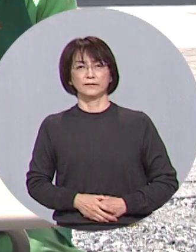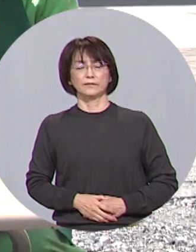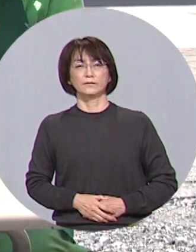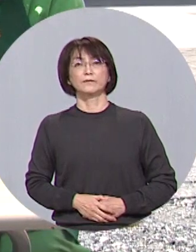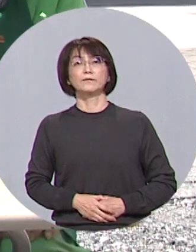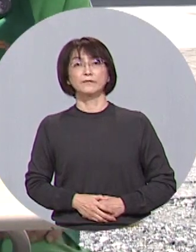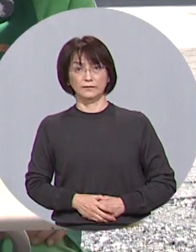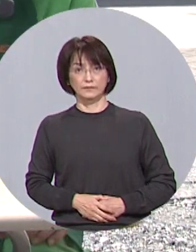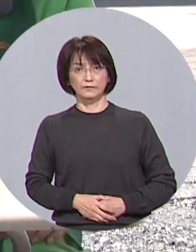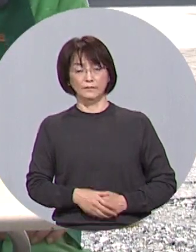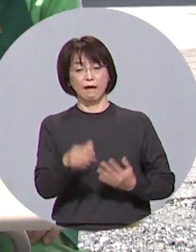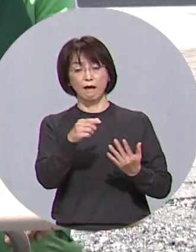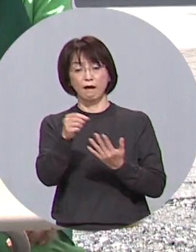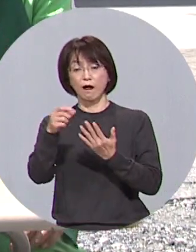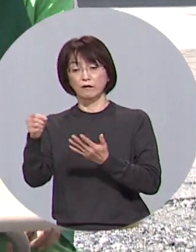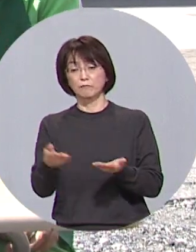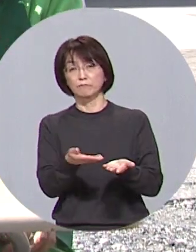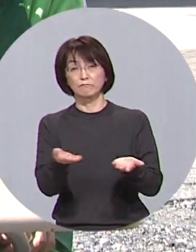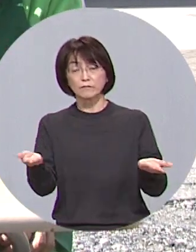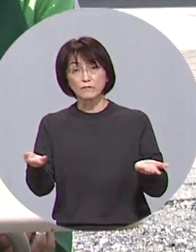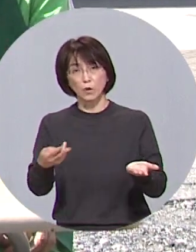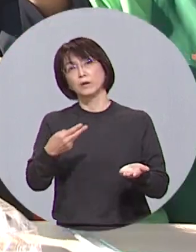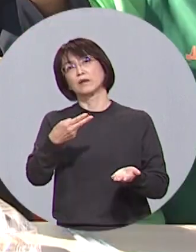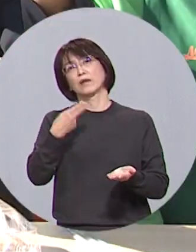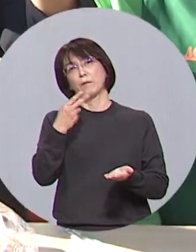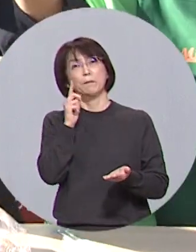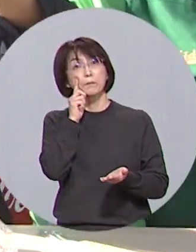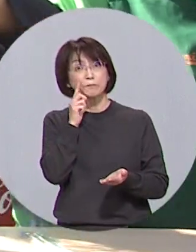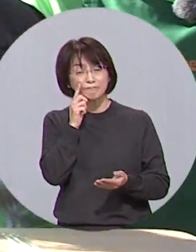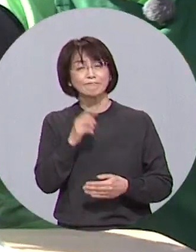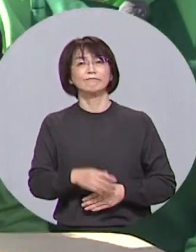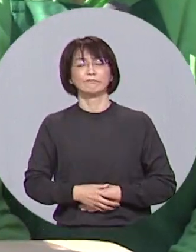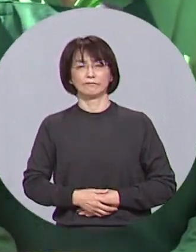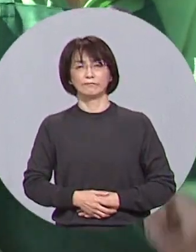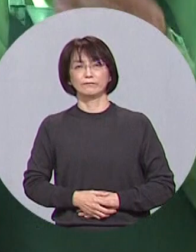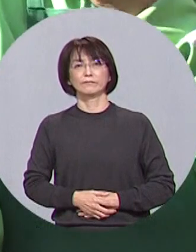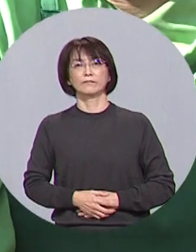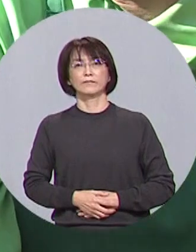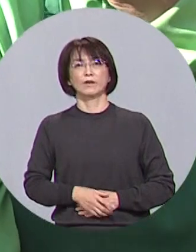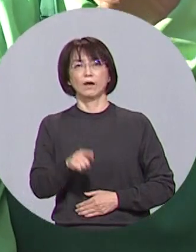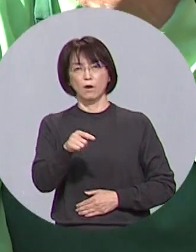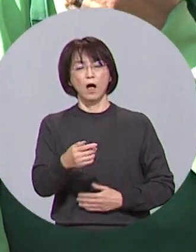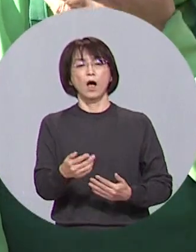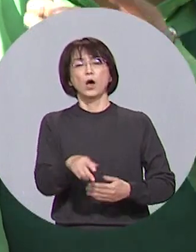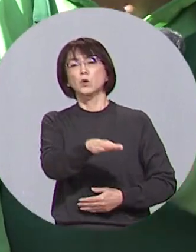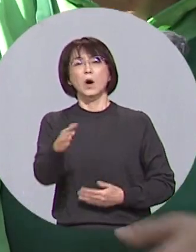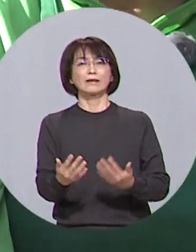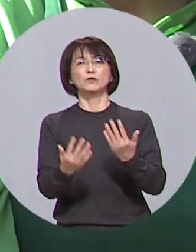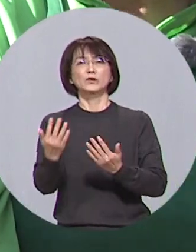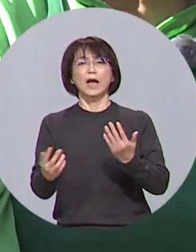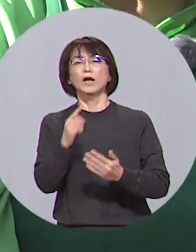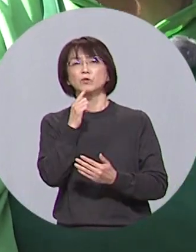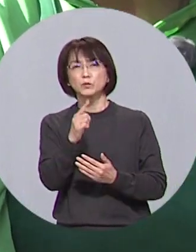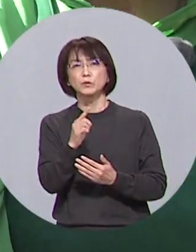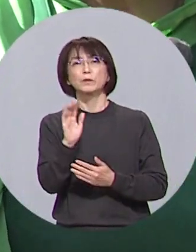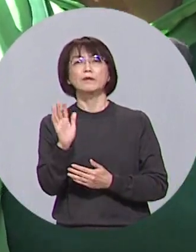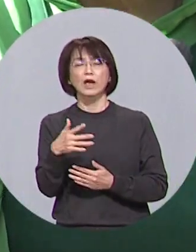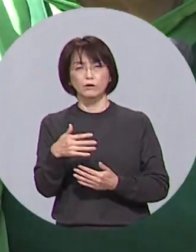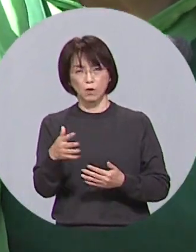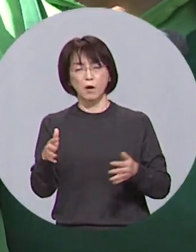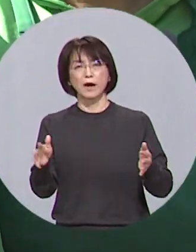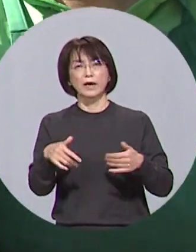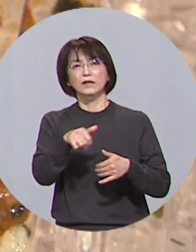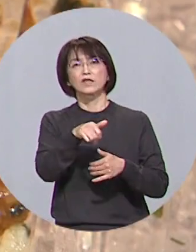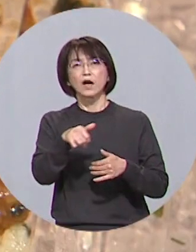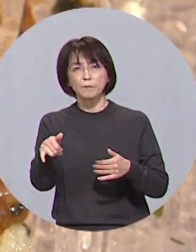じゃあ、ちょっと選んだのいただきましょうか。はい、 はい、お願いします。 これはもうだからね、そこら辺の草と言っときながら、はい、春日部名物のお野